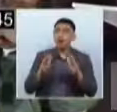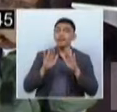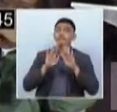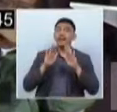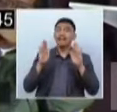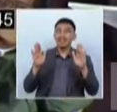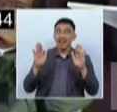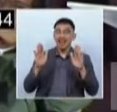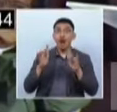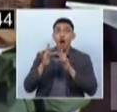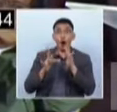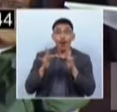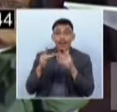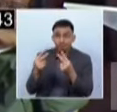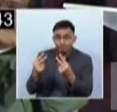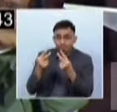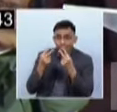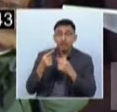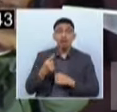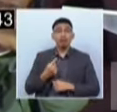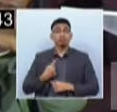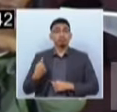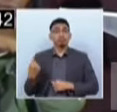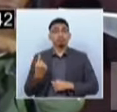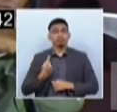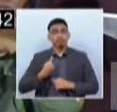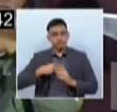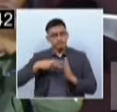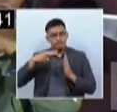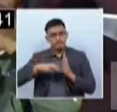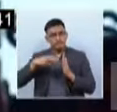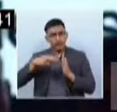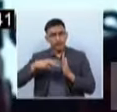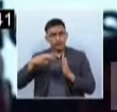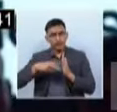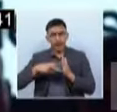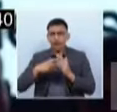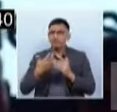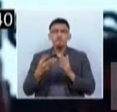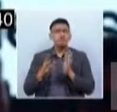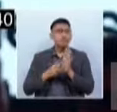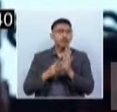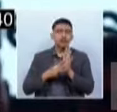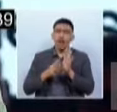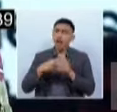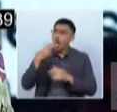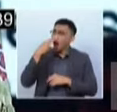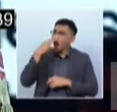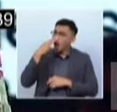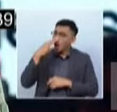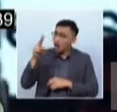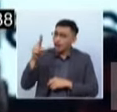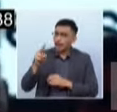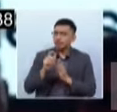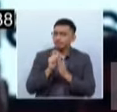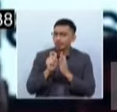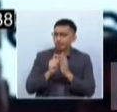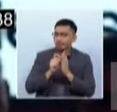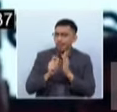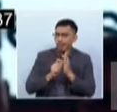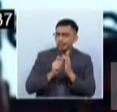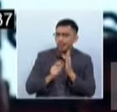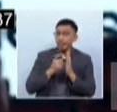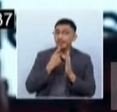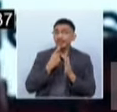sekarang teknologi-teknologi cyber terkini gitu Dan Terakhir penguatan bcsn ditutupnya dengan SDM yang harus kuat Panggil atau e kita